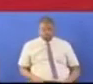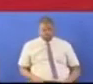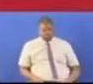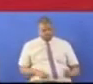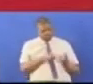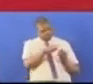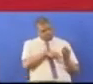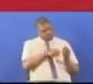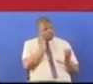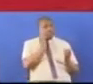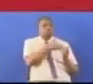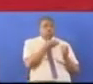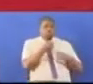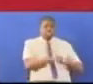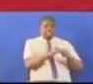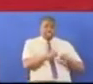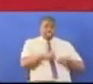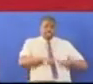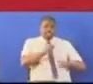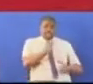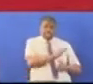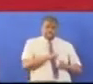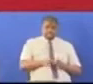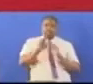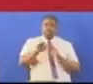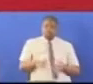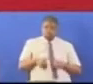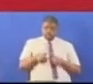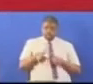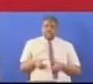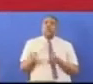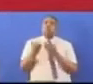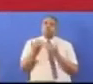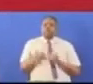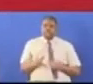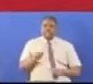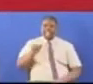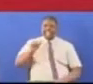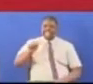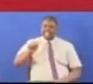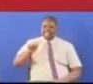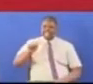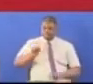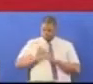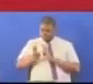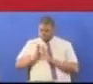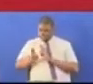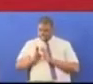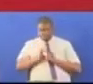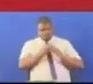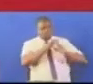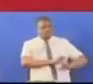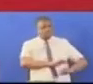ya utekelezaji wa madaraka yake, bunge laweza A, kujadili na